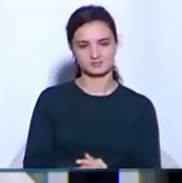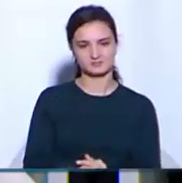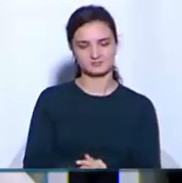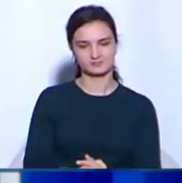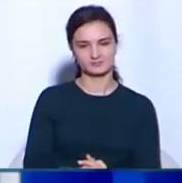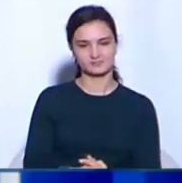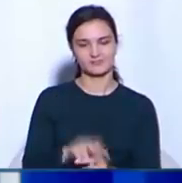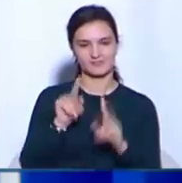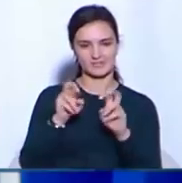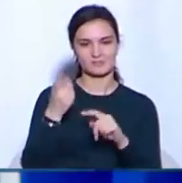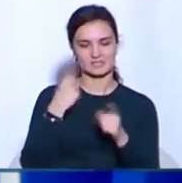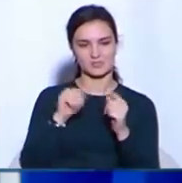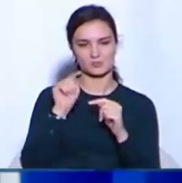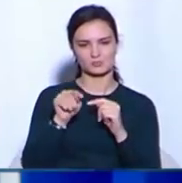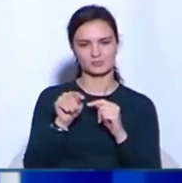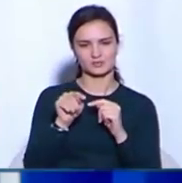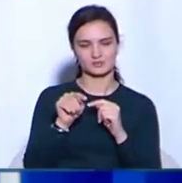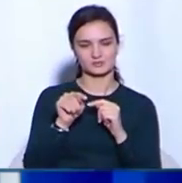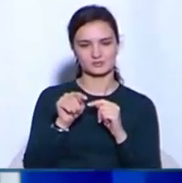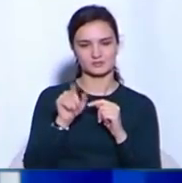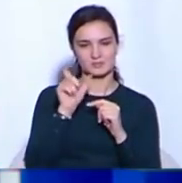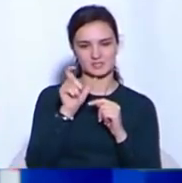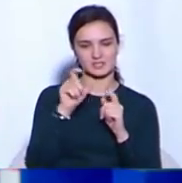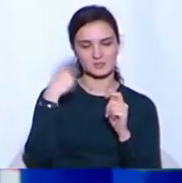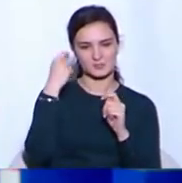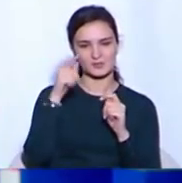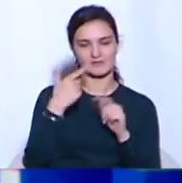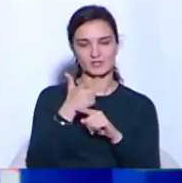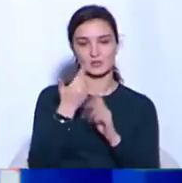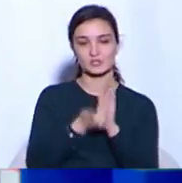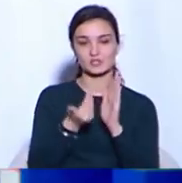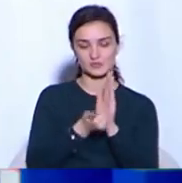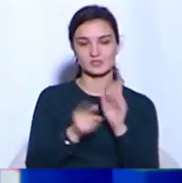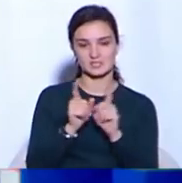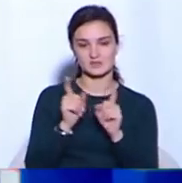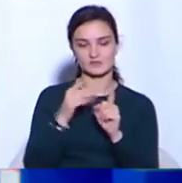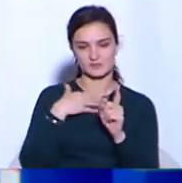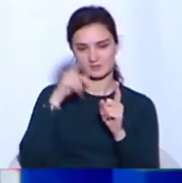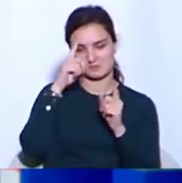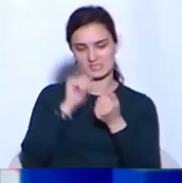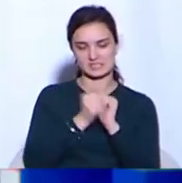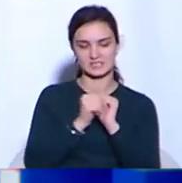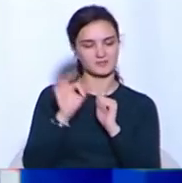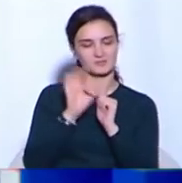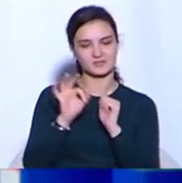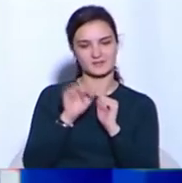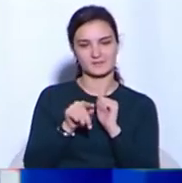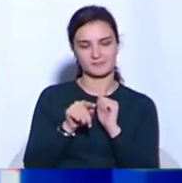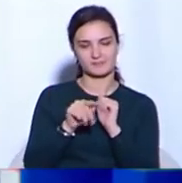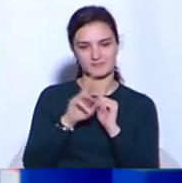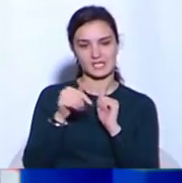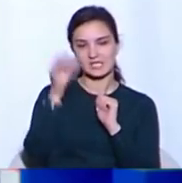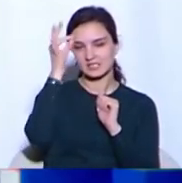ჩვენ ამ თემას დაუბრუნდეთ. პატარა ბლოკი გვაქვს ახლა ვიდეო რჩევების, რომელიც ასევე ჩვენს მეხსიერებაზე არის ორიენტირებული